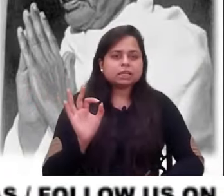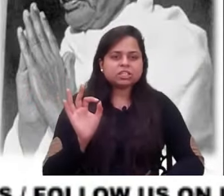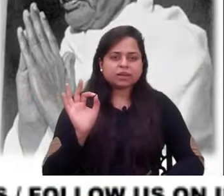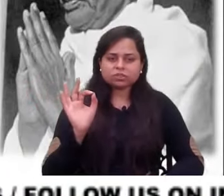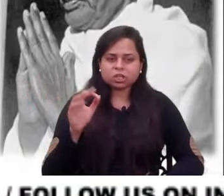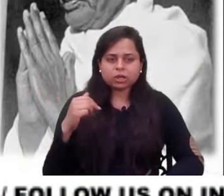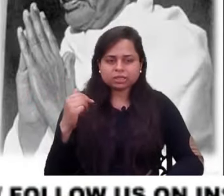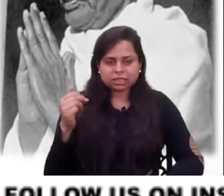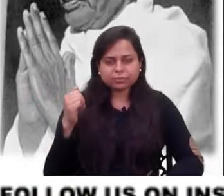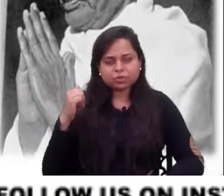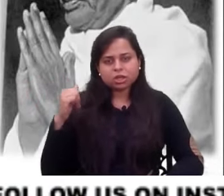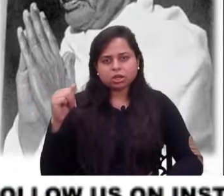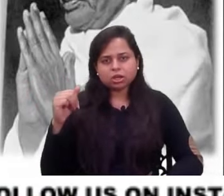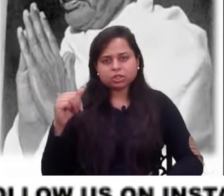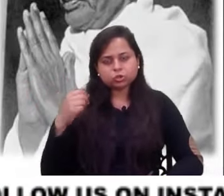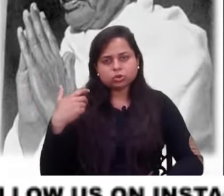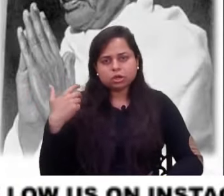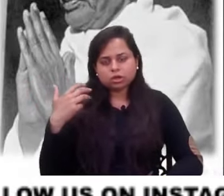में